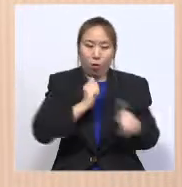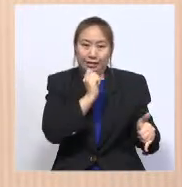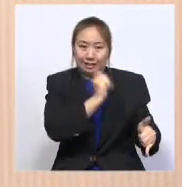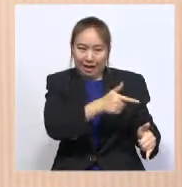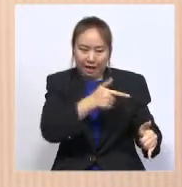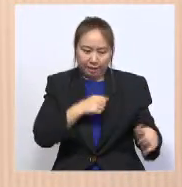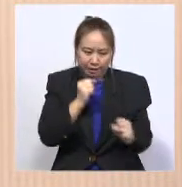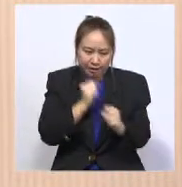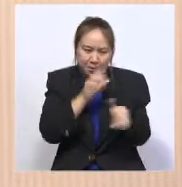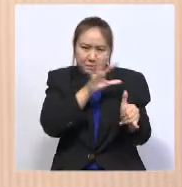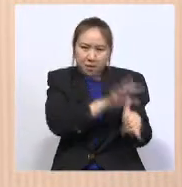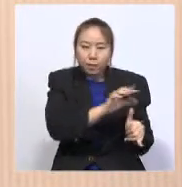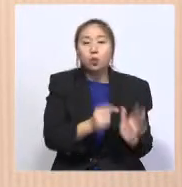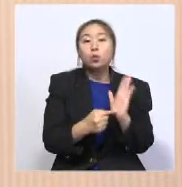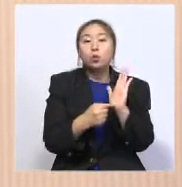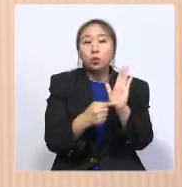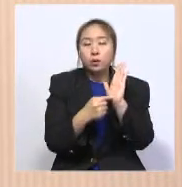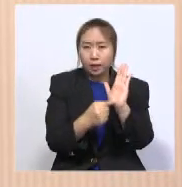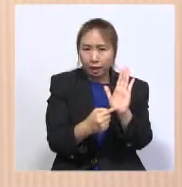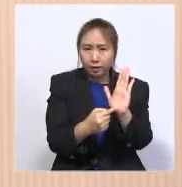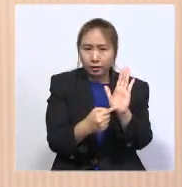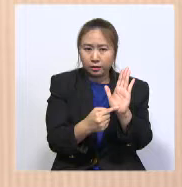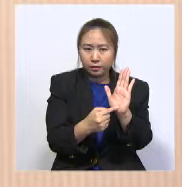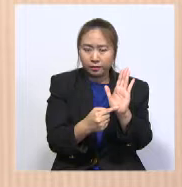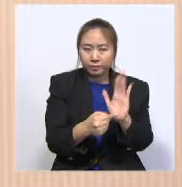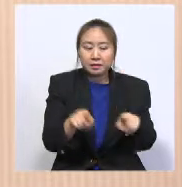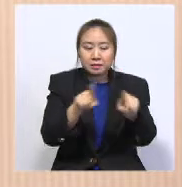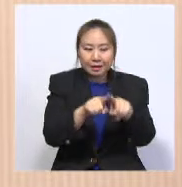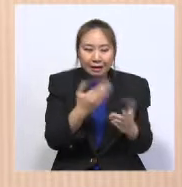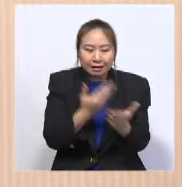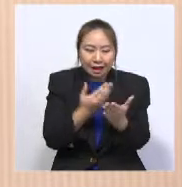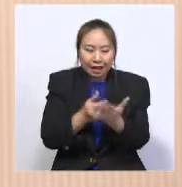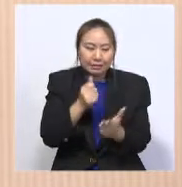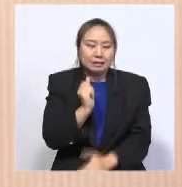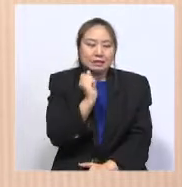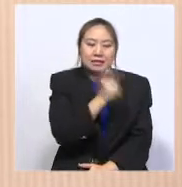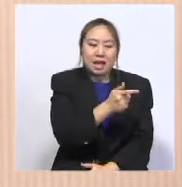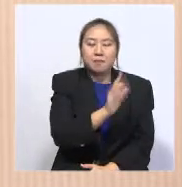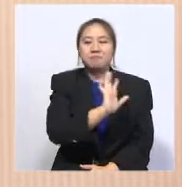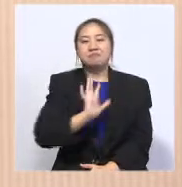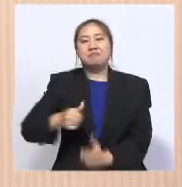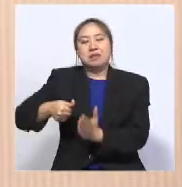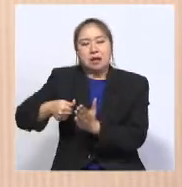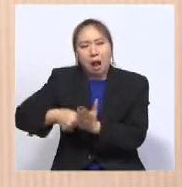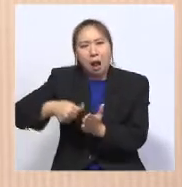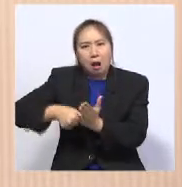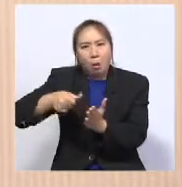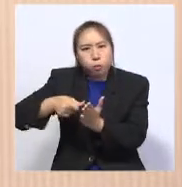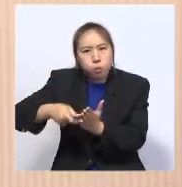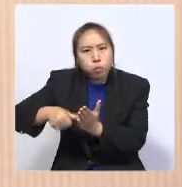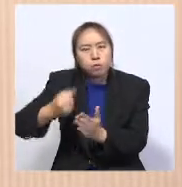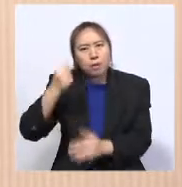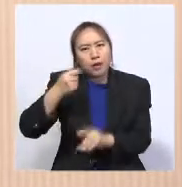คะ อย่างเช่นกรณีของการค้างจ่ายค่าจ้างเนี่ยเป็นเวลานานอย่างเช่น6